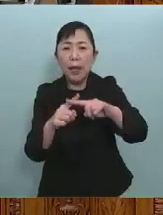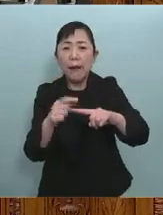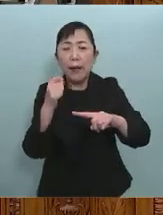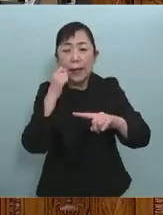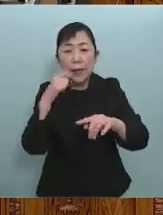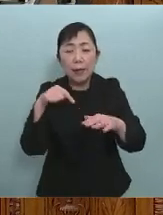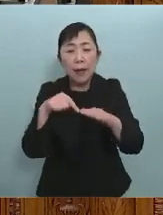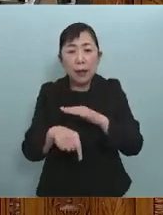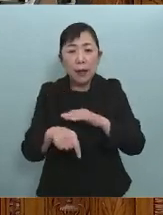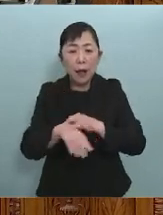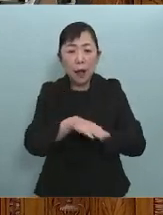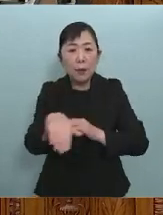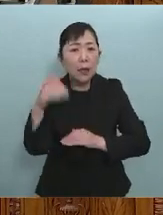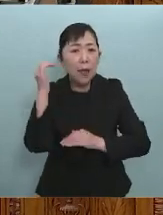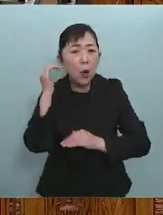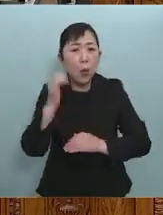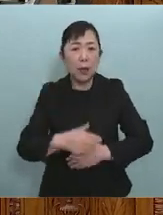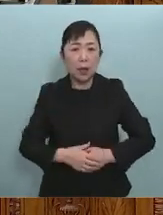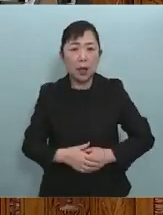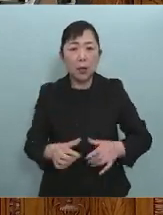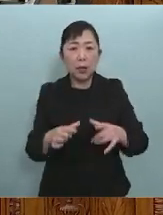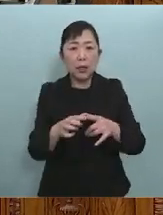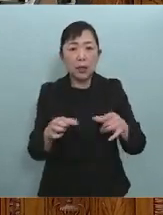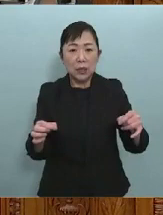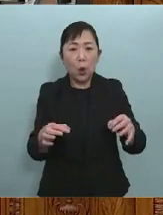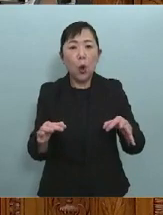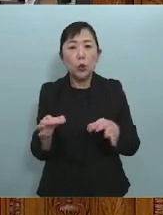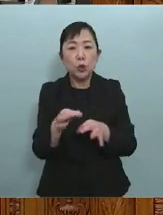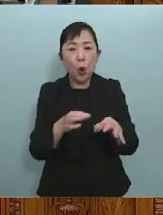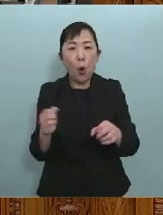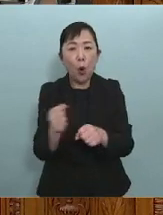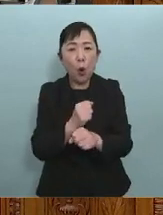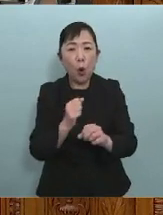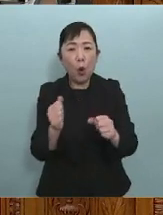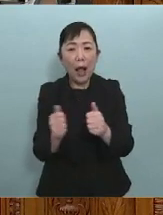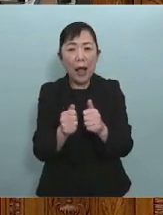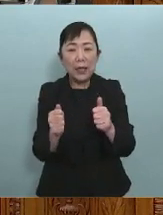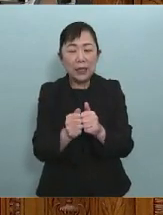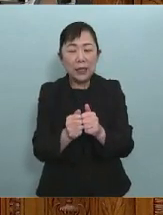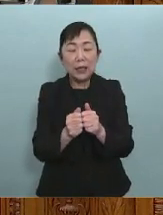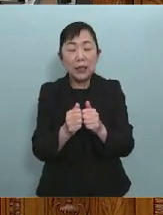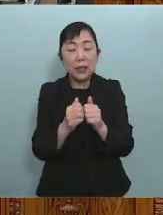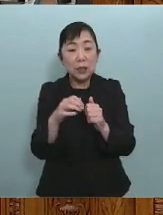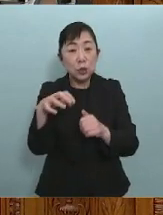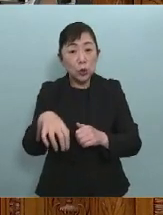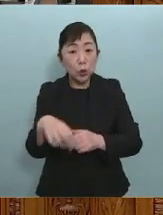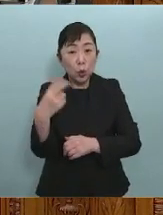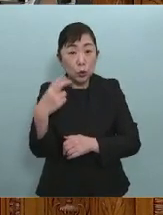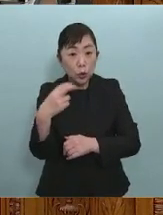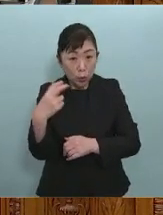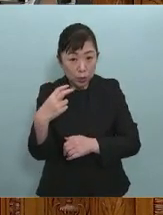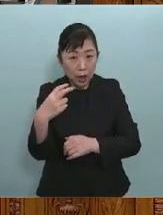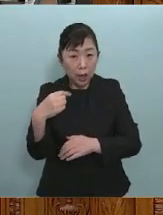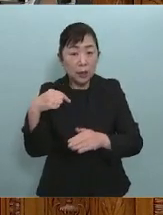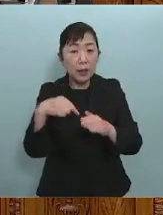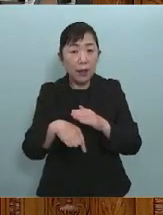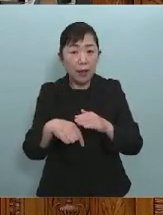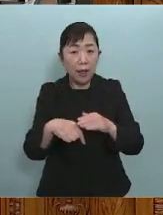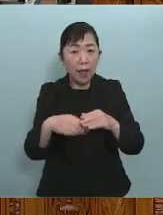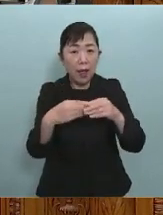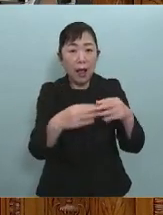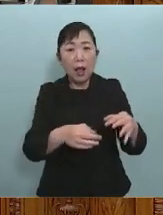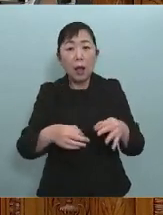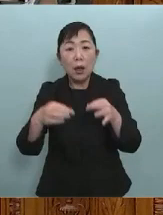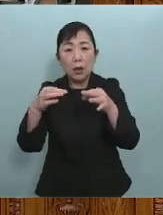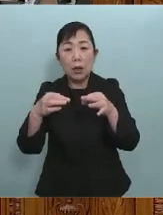です日本商工会議所の調査では賃金を引き上げる主な理由で価格